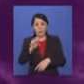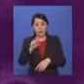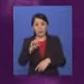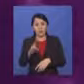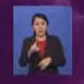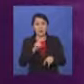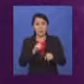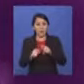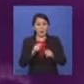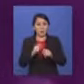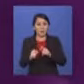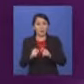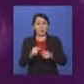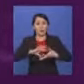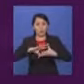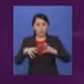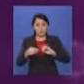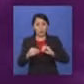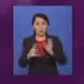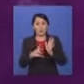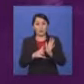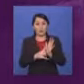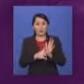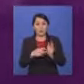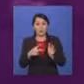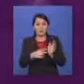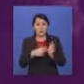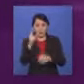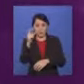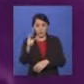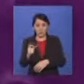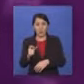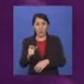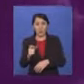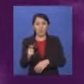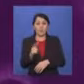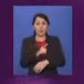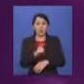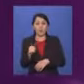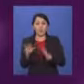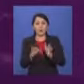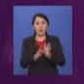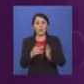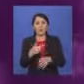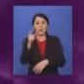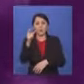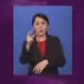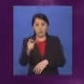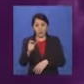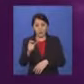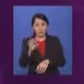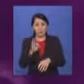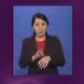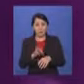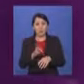әдісімен зертханалық талдаулар эпидемиологиялық көрсеткіштер бойынша 87 азаматтан және эпидқадағалау мақсатында 3 адамнан